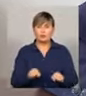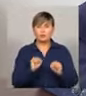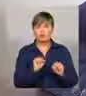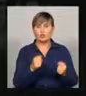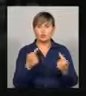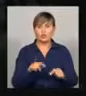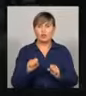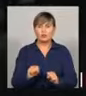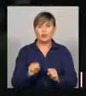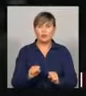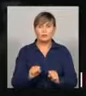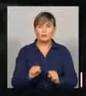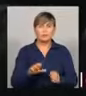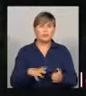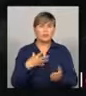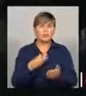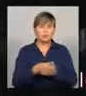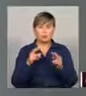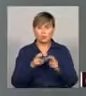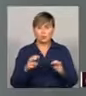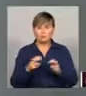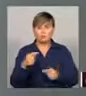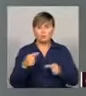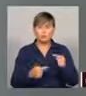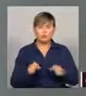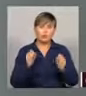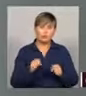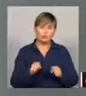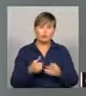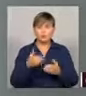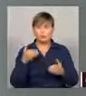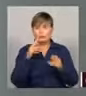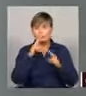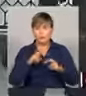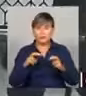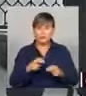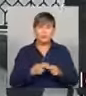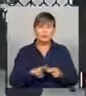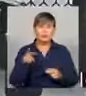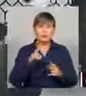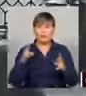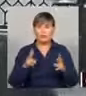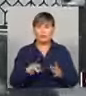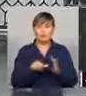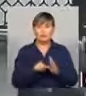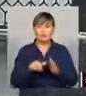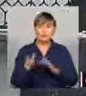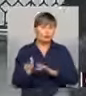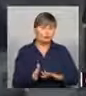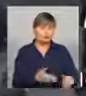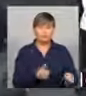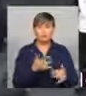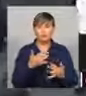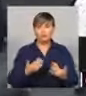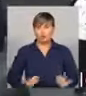другие адвокаты. До сих пор эксперты гадают и спорят, можно ли было предугадать и предотвратить январскую трагедию, унесшей жизни больше 200